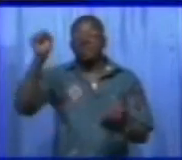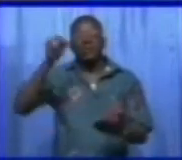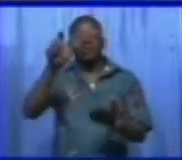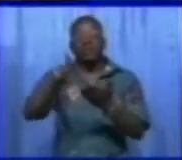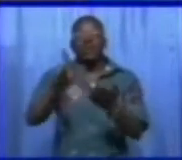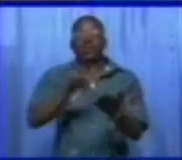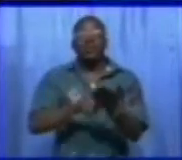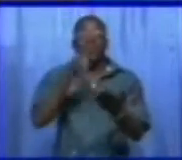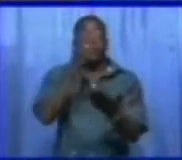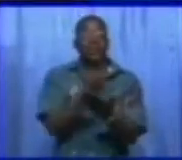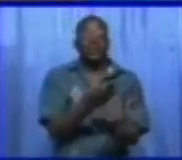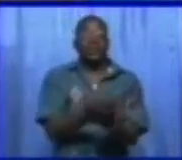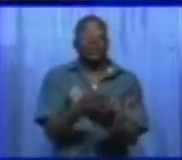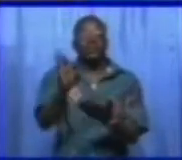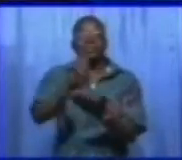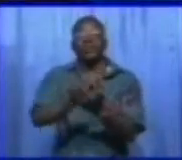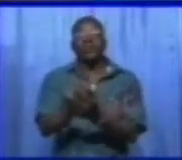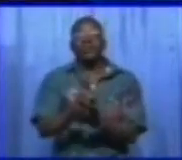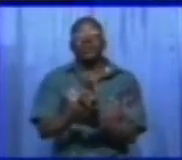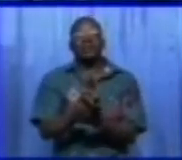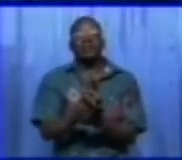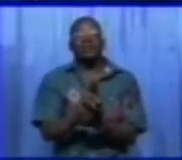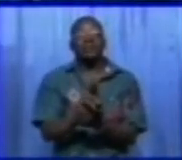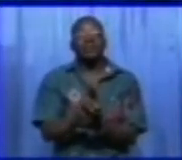loi de finances. Claudine Bikaba.